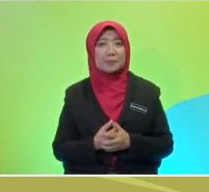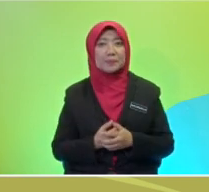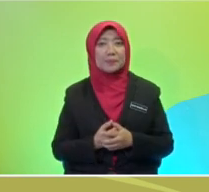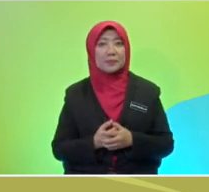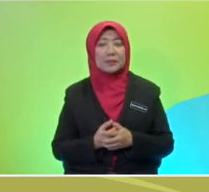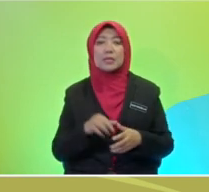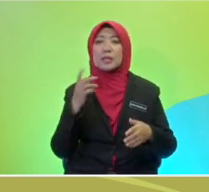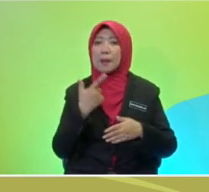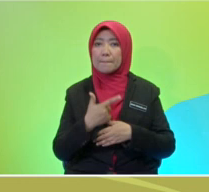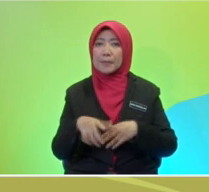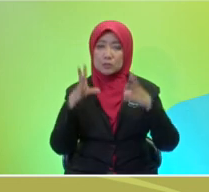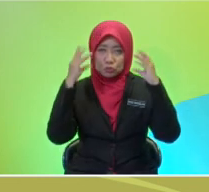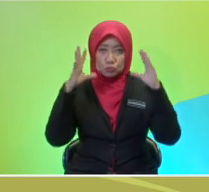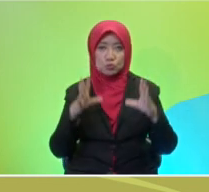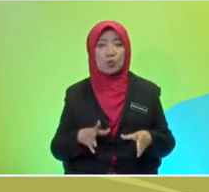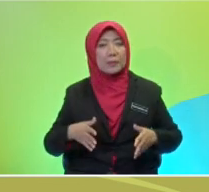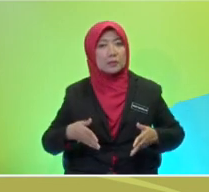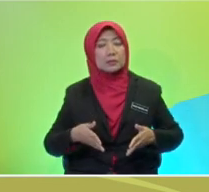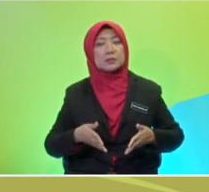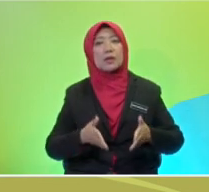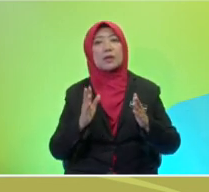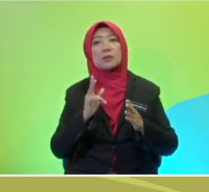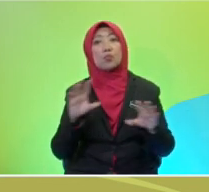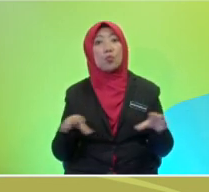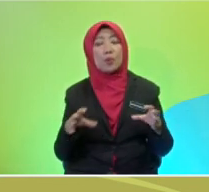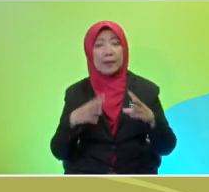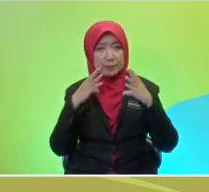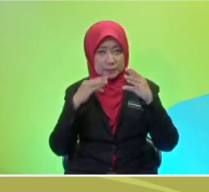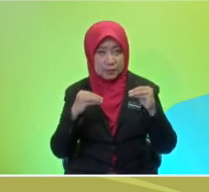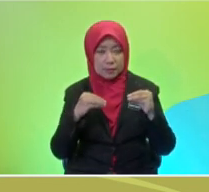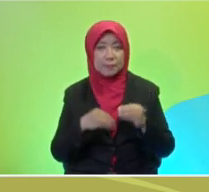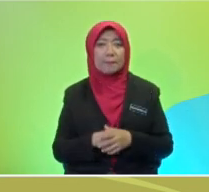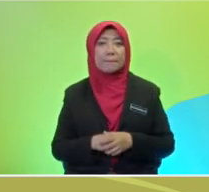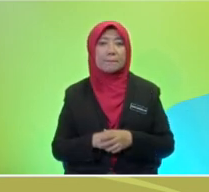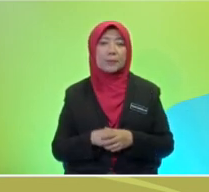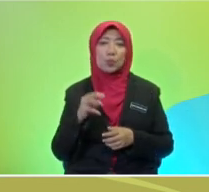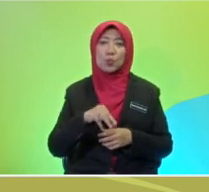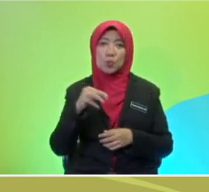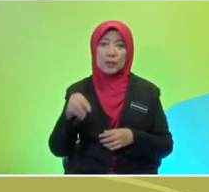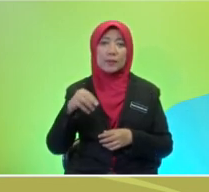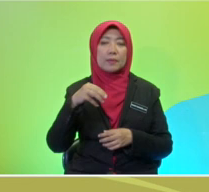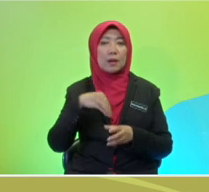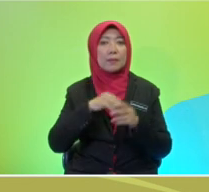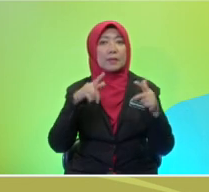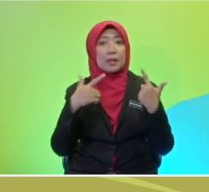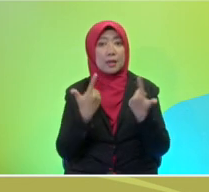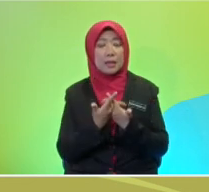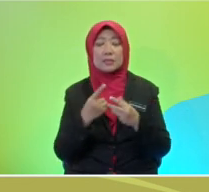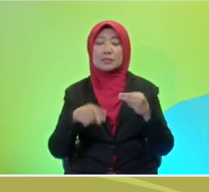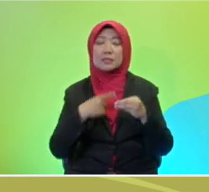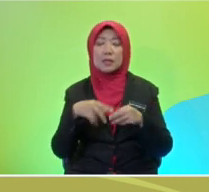selepas guru-guru menjalankan pembelajaran mengajar murid PDP tentang Dara jadi